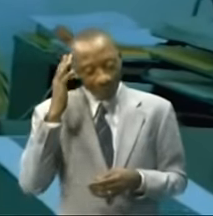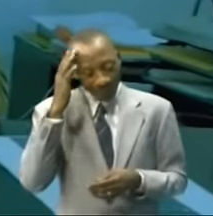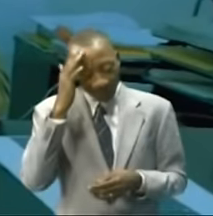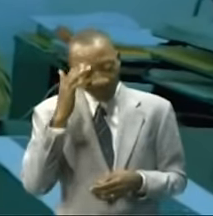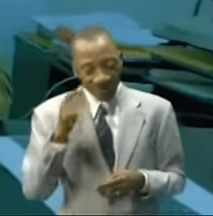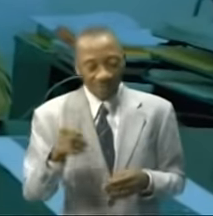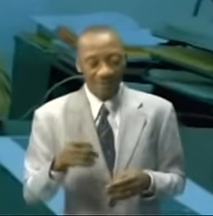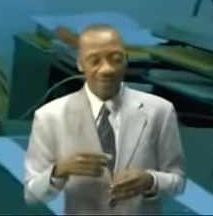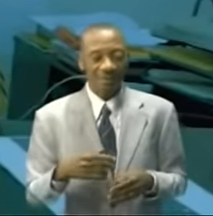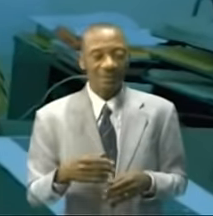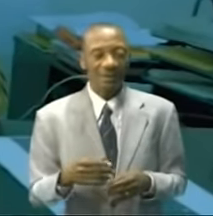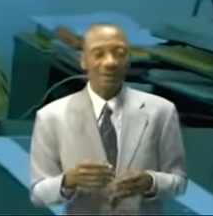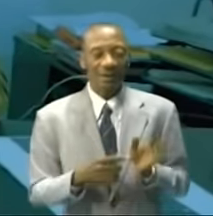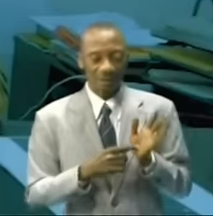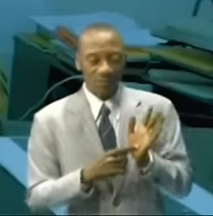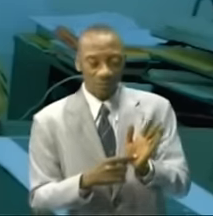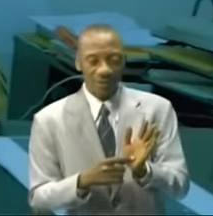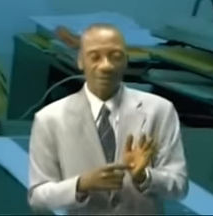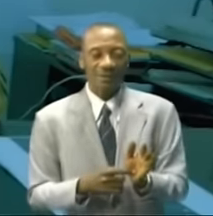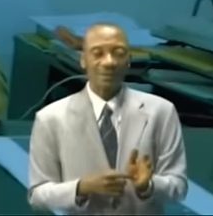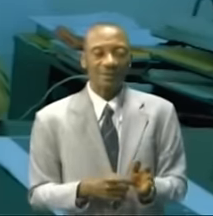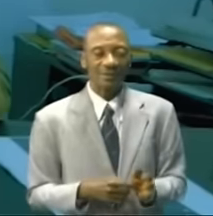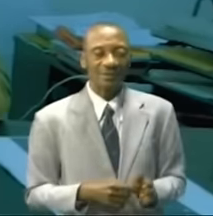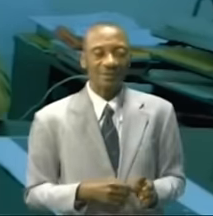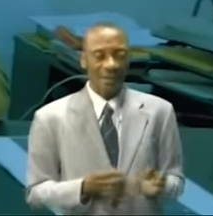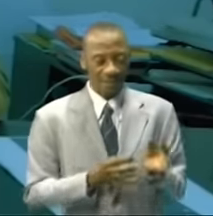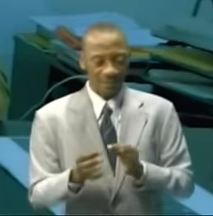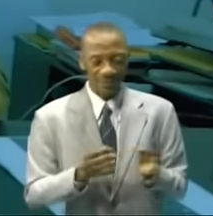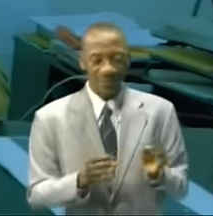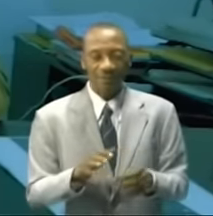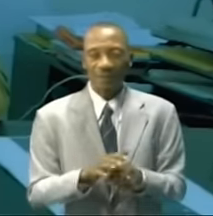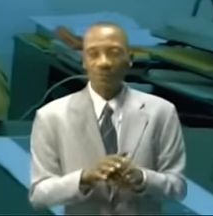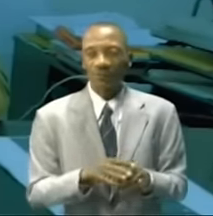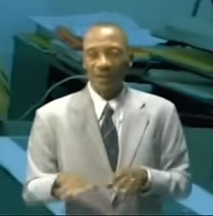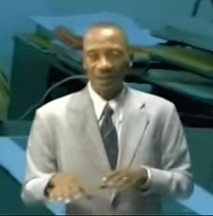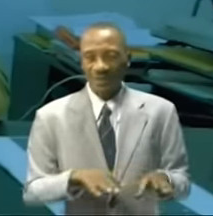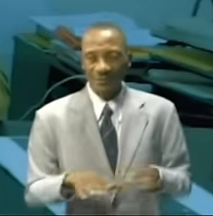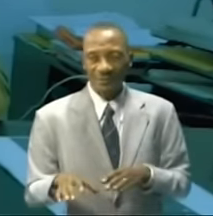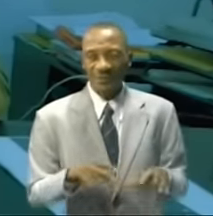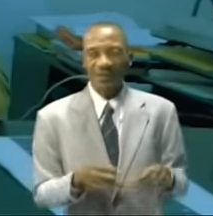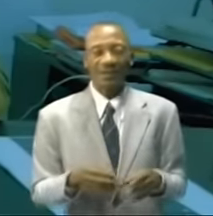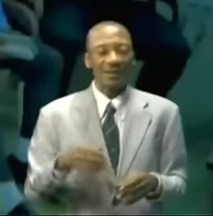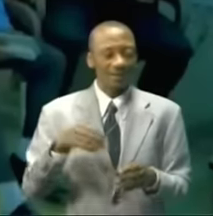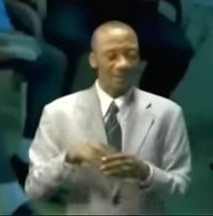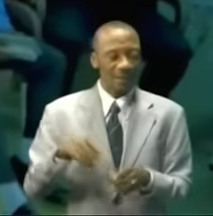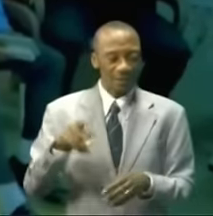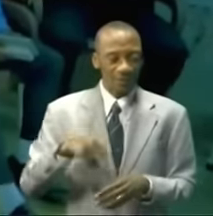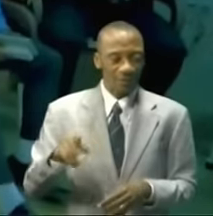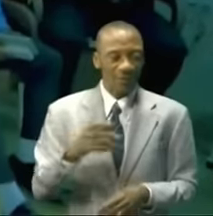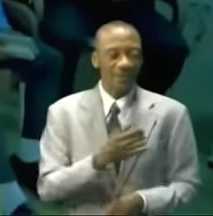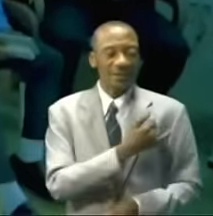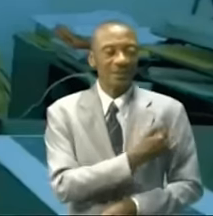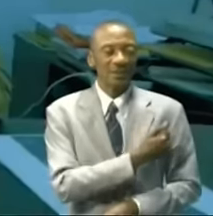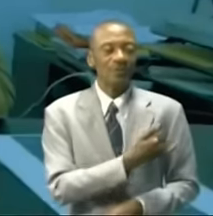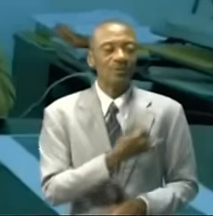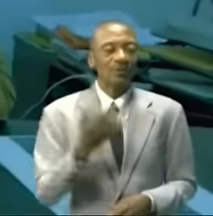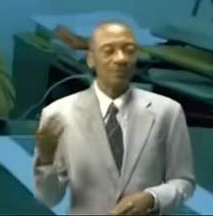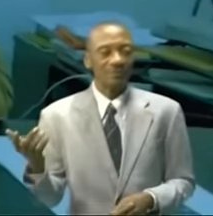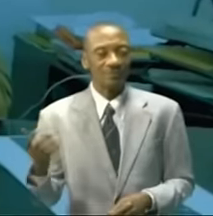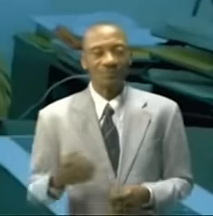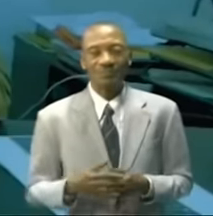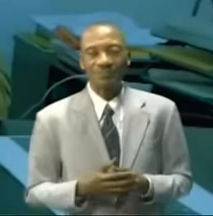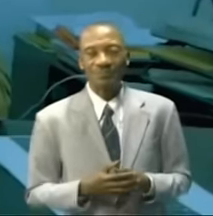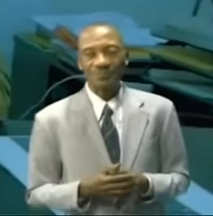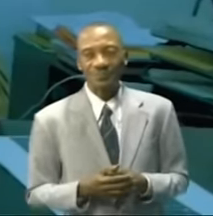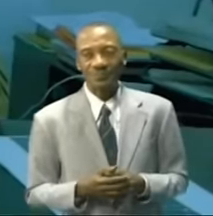activités. Il parle de plus de 60% des recettes réalisées sous les assignations édictées par sa hiérarchie. Je pense que